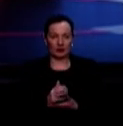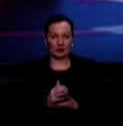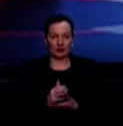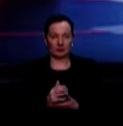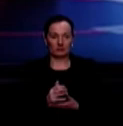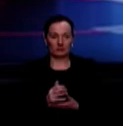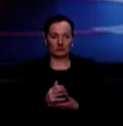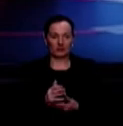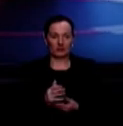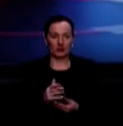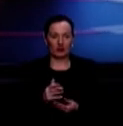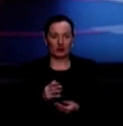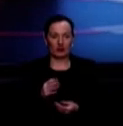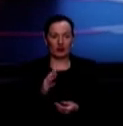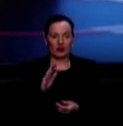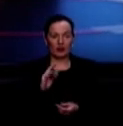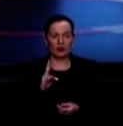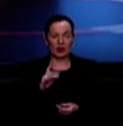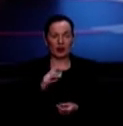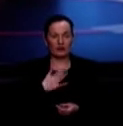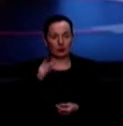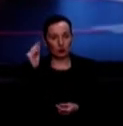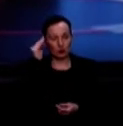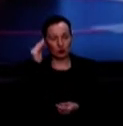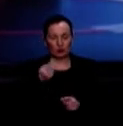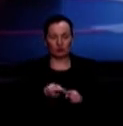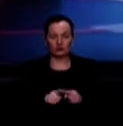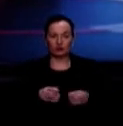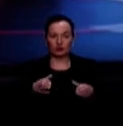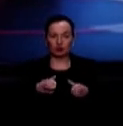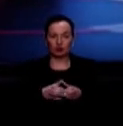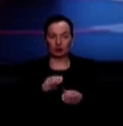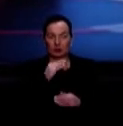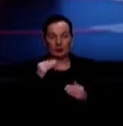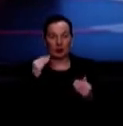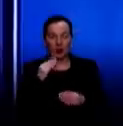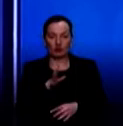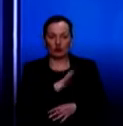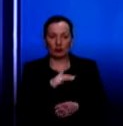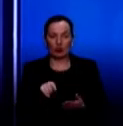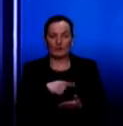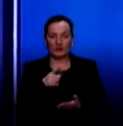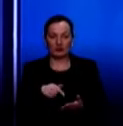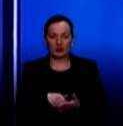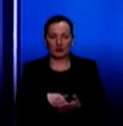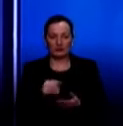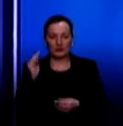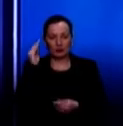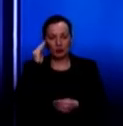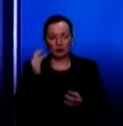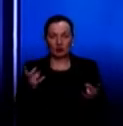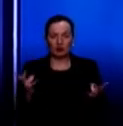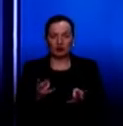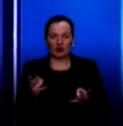мою думку, ось оці групи, що працювали над новою стратегією, багато було питань. На мою думку, нам